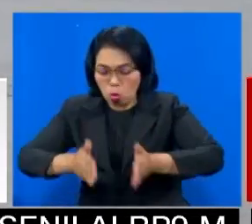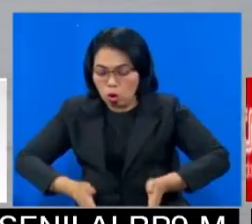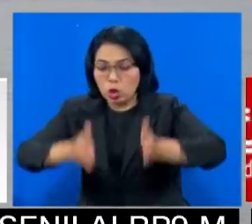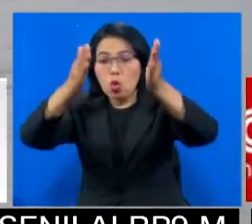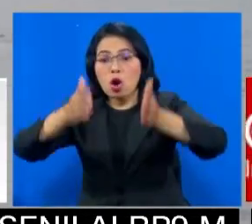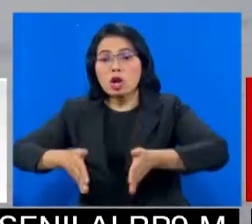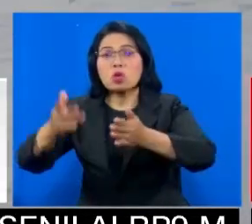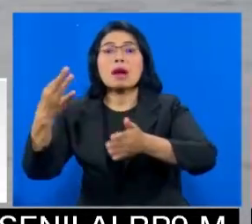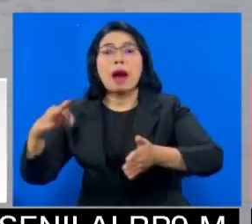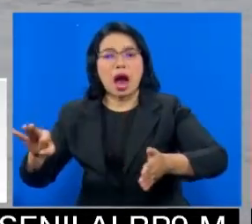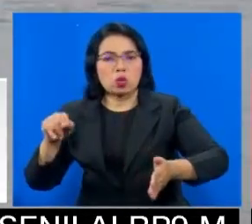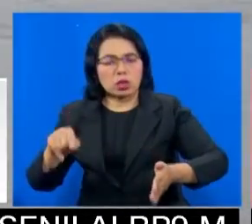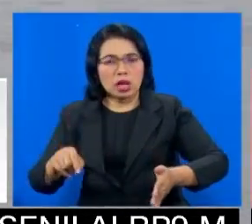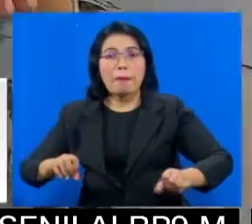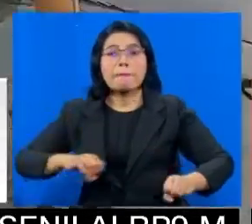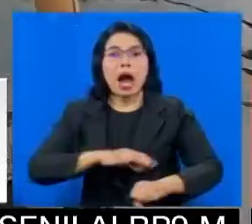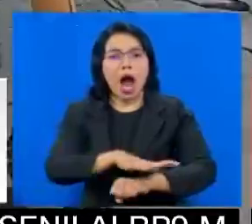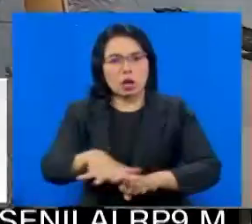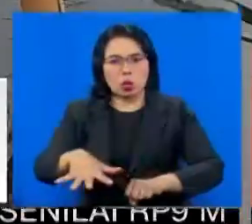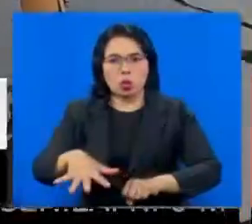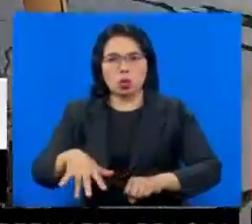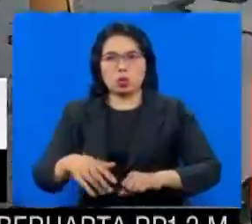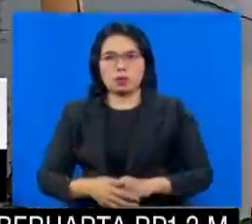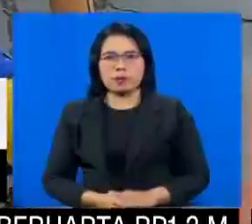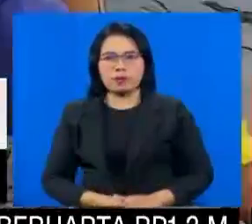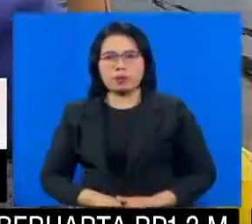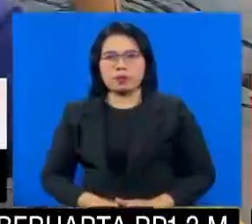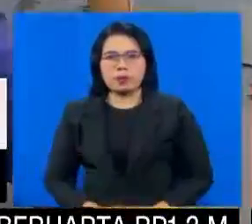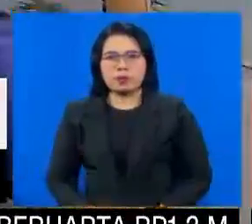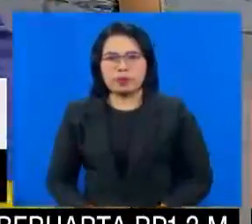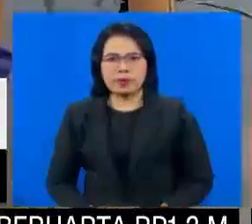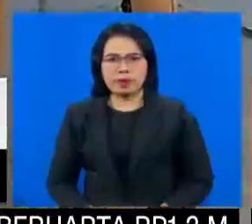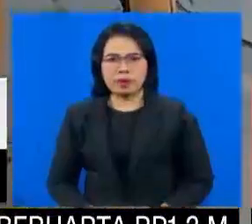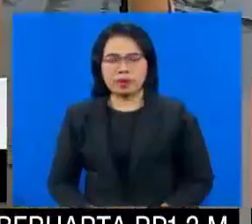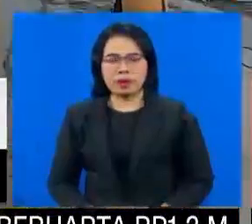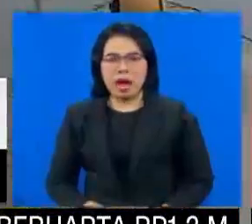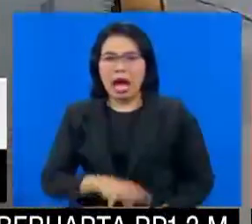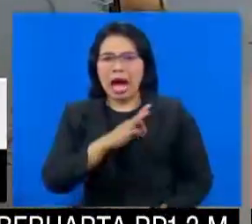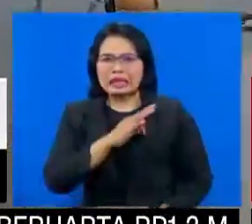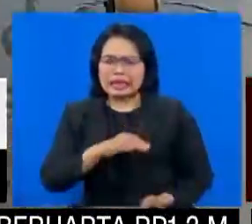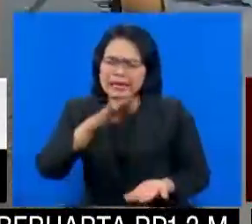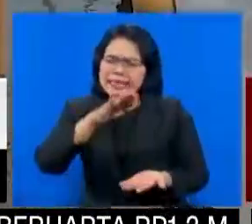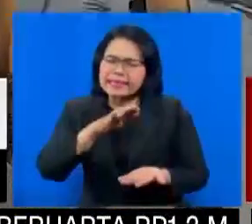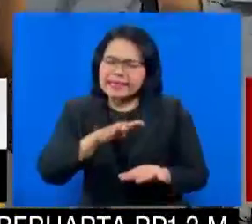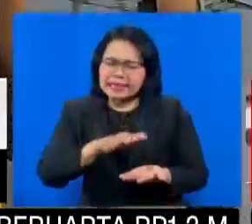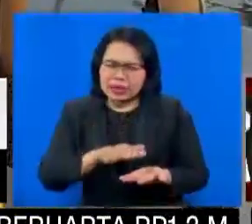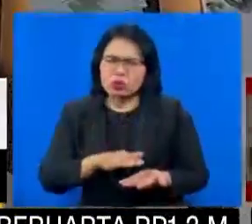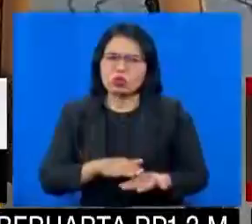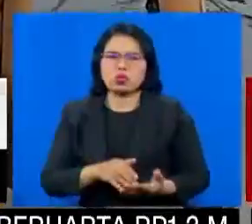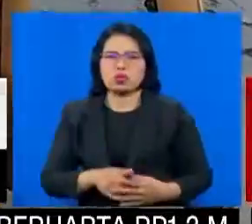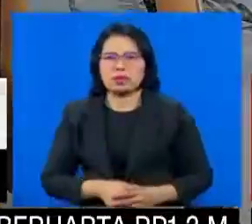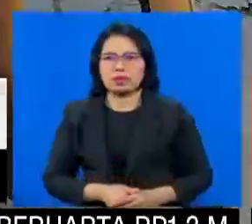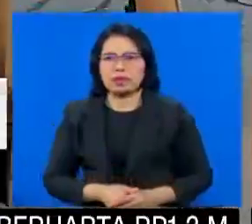soalnya kalau di darat ini air butak itu turun, jadi kerang hijau pernah mati. Oh. Iya, butak